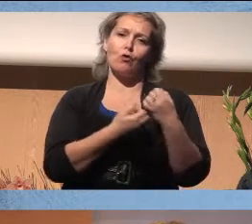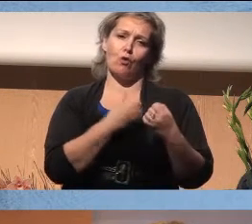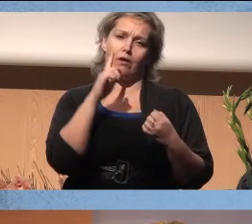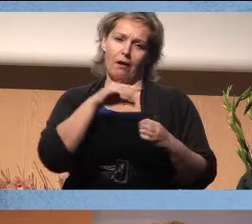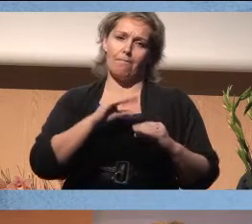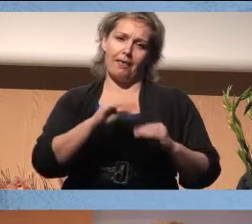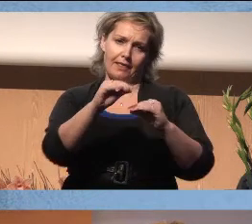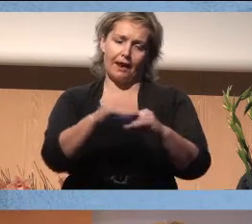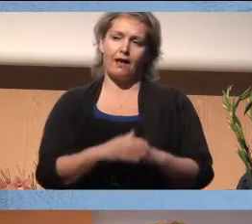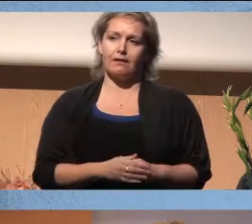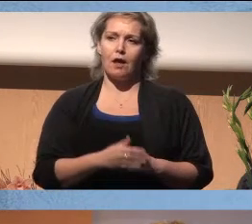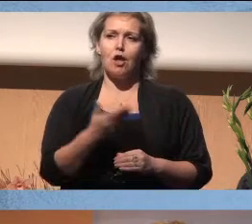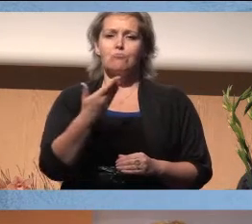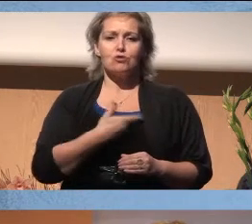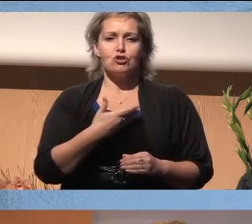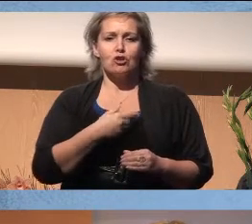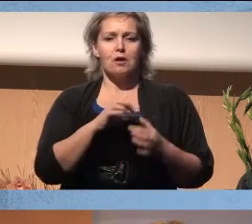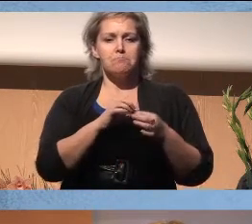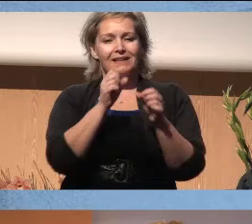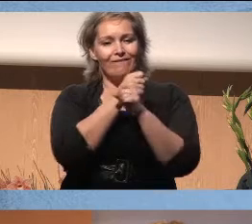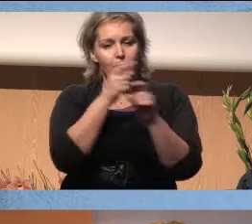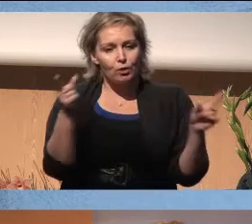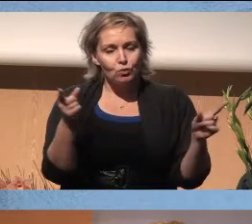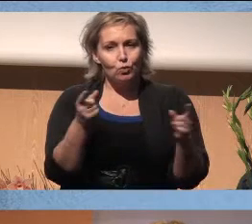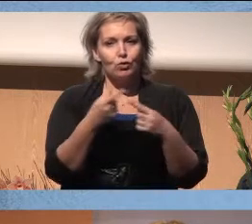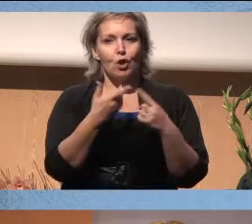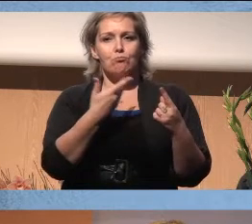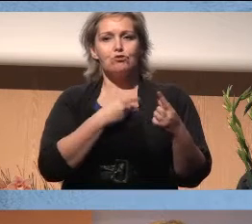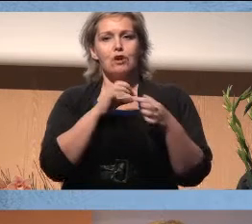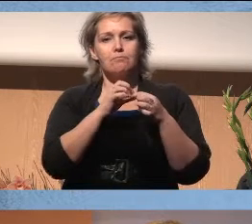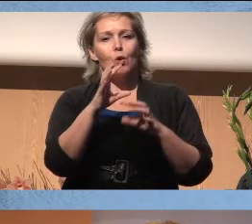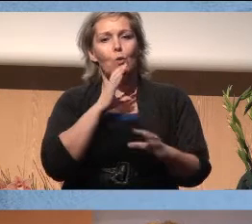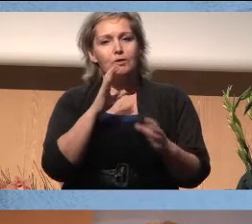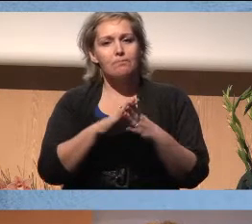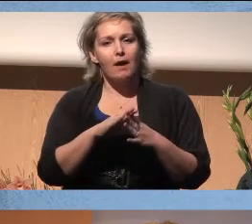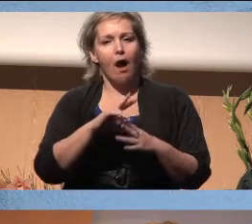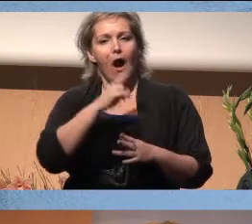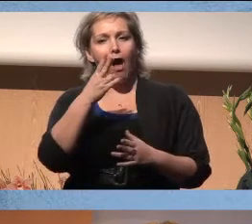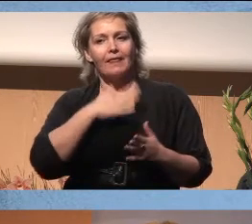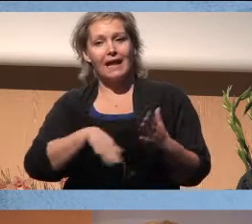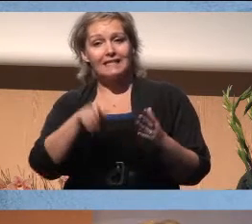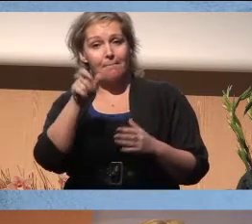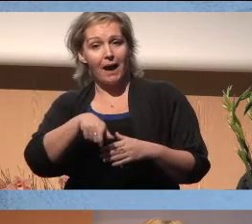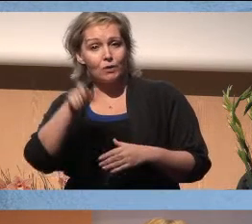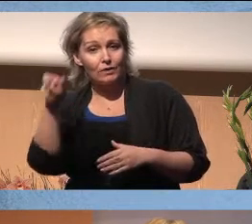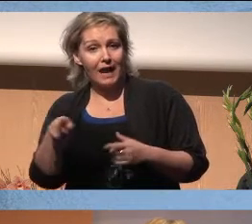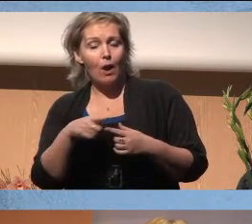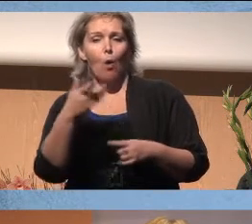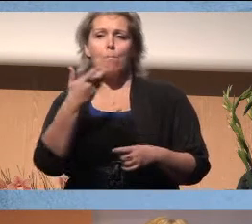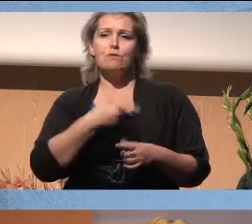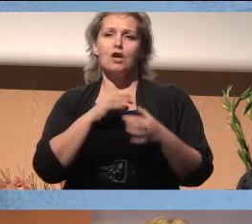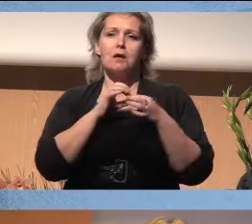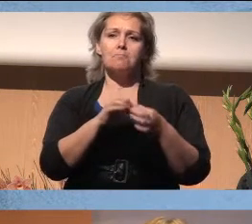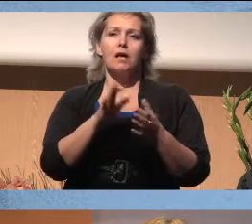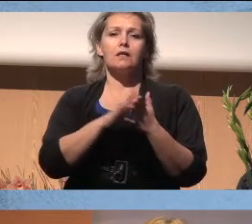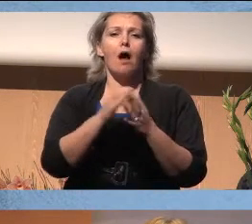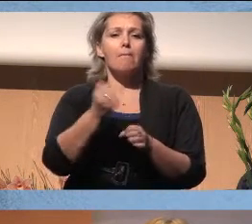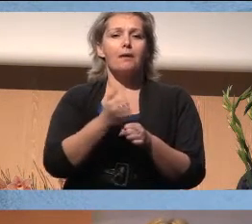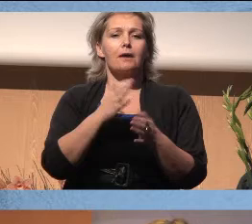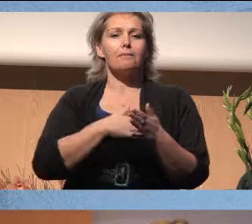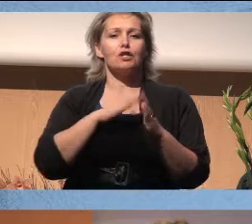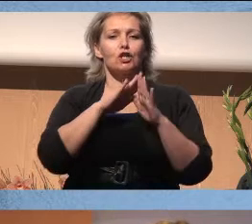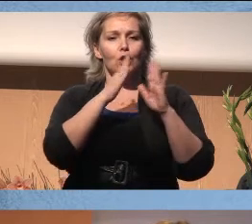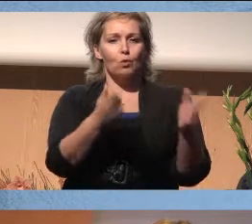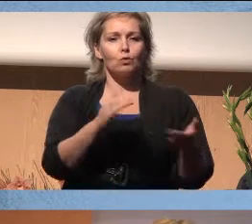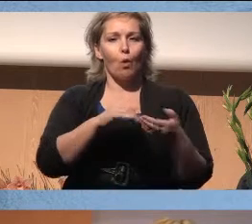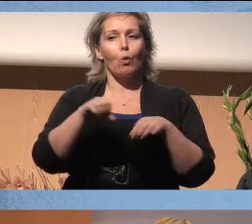bedre. Mye på informasjon, mye med kommunikasjon med annet helsepersonell, og mye når det gjelder samarbeid mellom